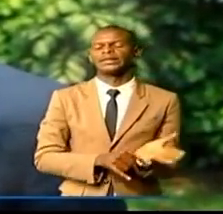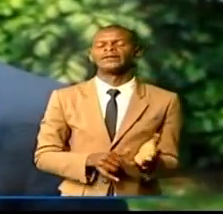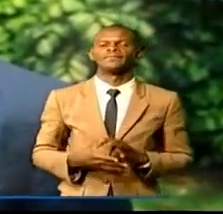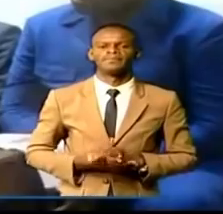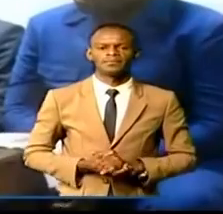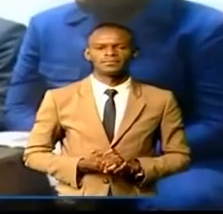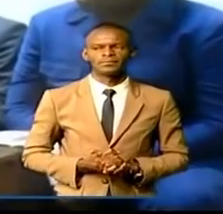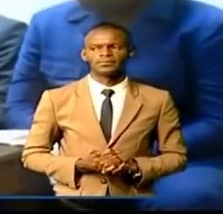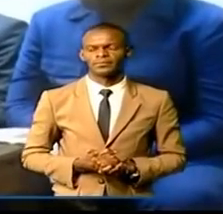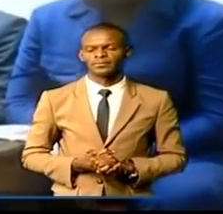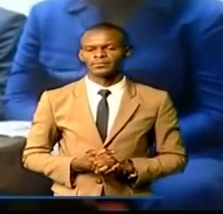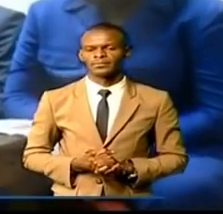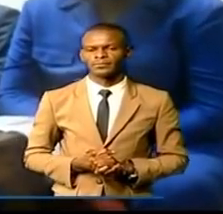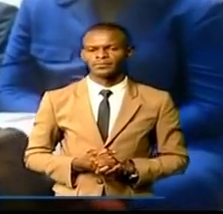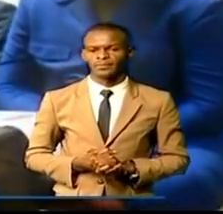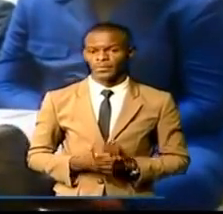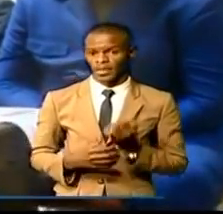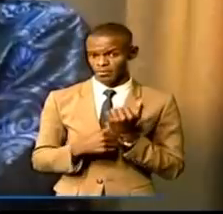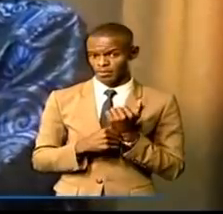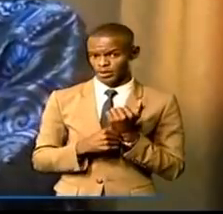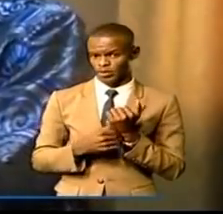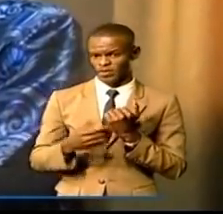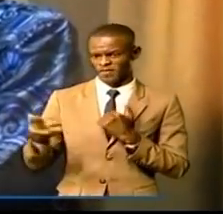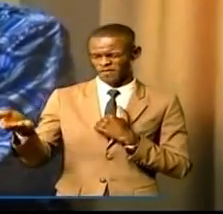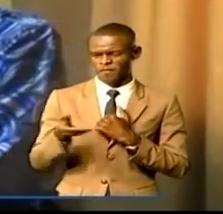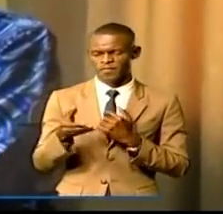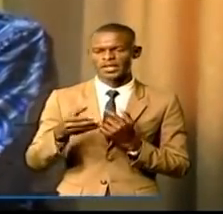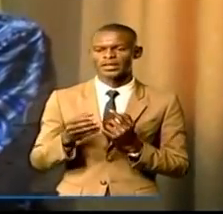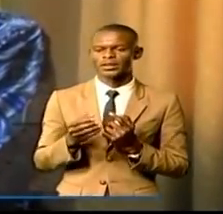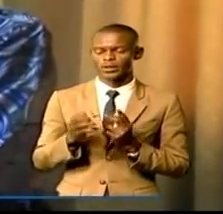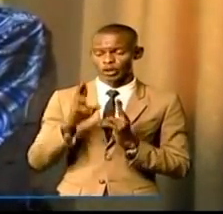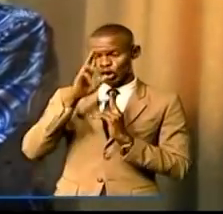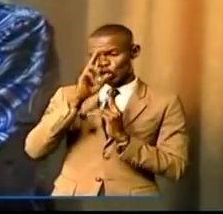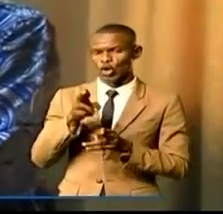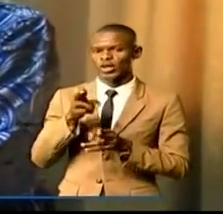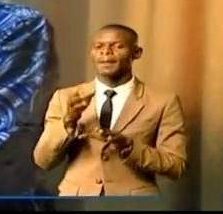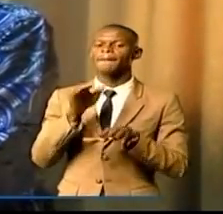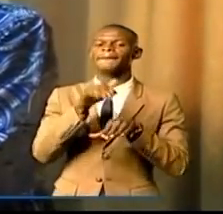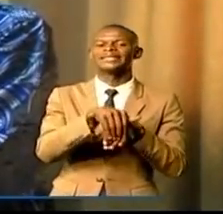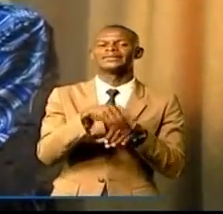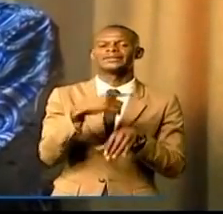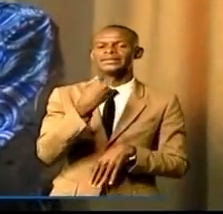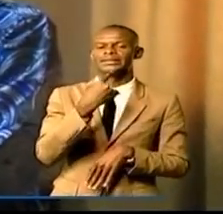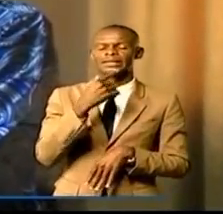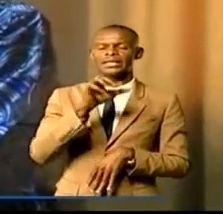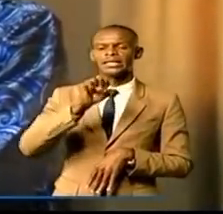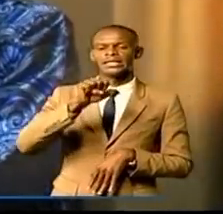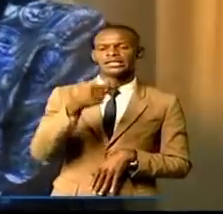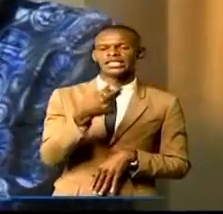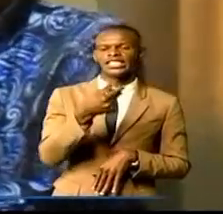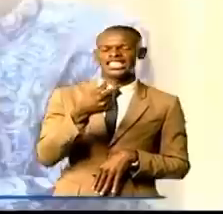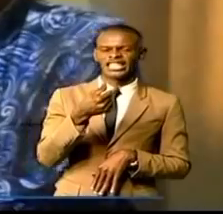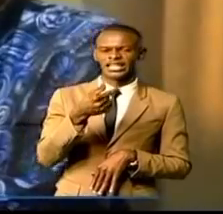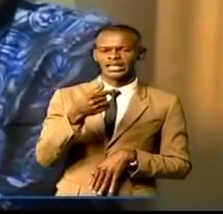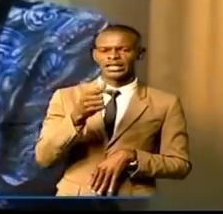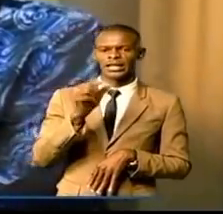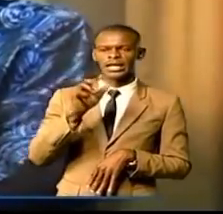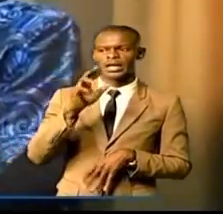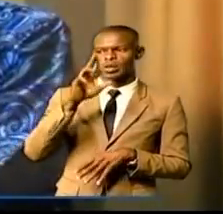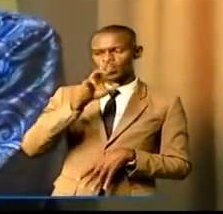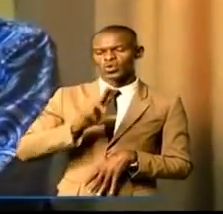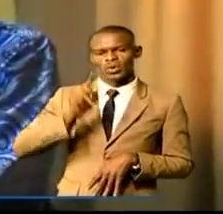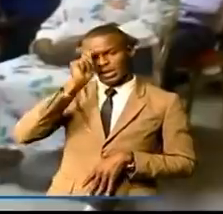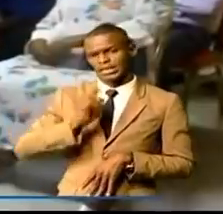politico-sanitaire. Invité d'honneur à la réunion de cette structure affiliée à l'IDPS, le secrétaire général du parti présidentiel, Augustin